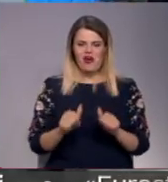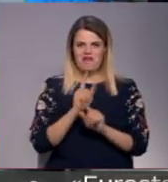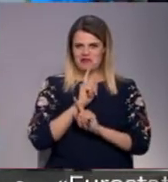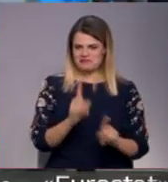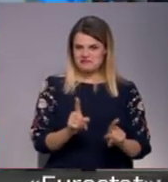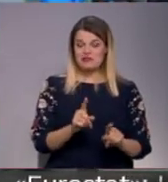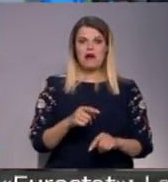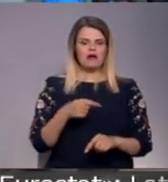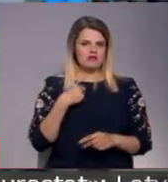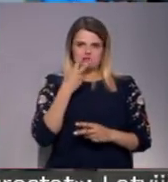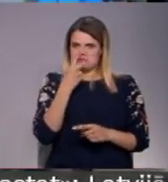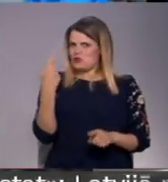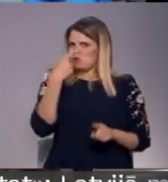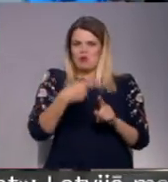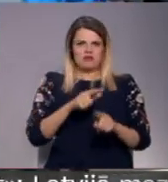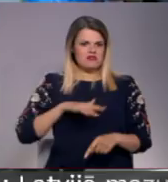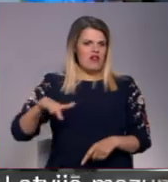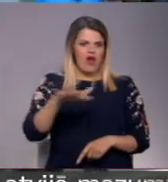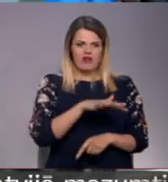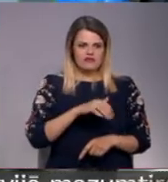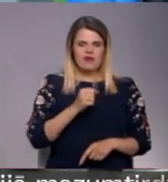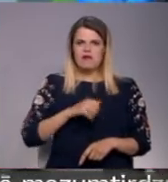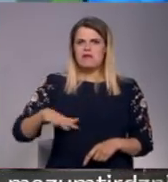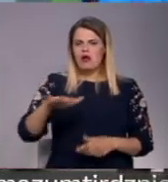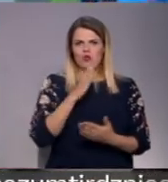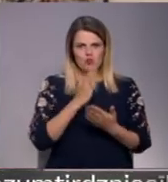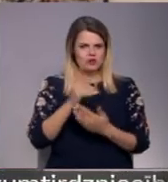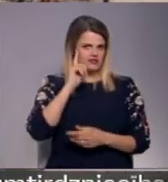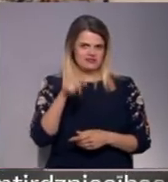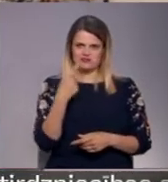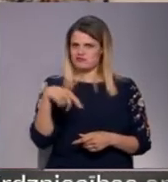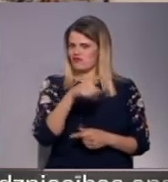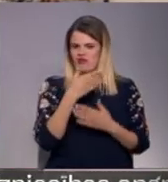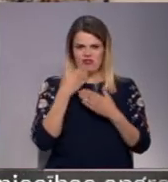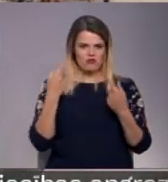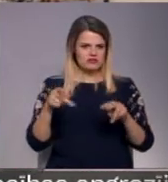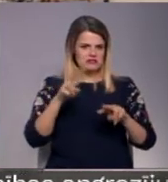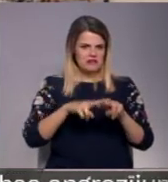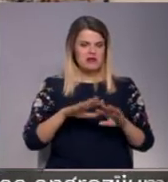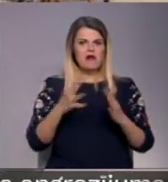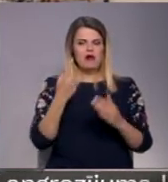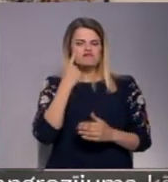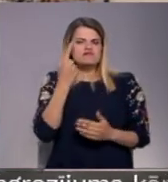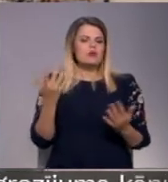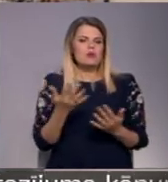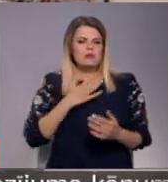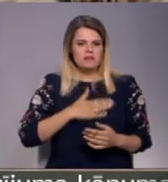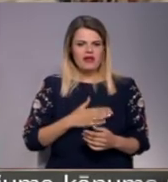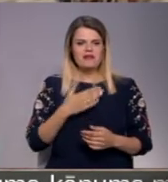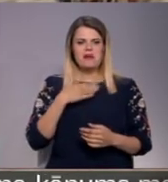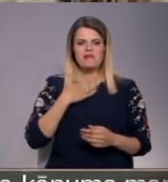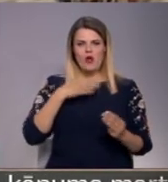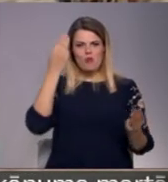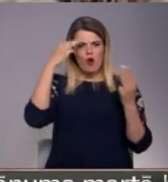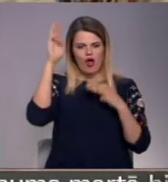Kaut ko tādu nekur neesmu redzējis šeit Latvijā. Latgalē noteikti zinu, ka nekur nav. Vai kaut kas īpaši patika? Tur ir modelis ar